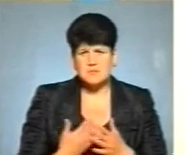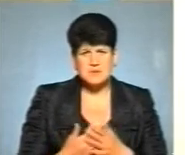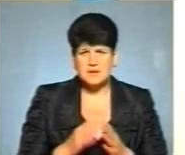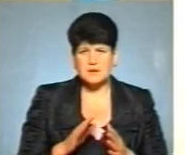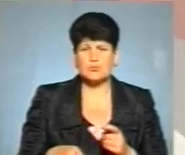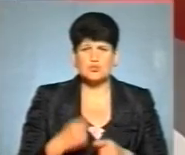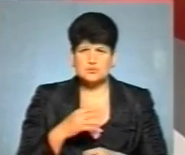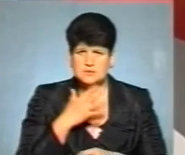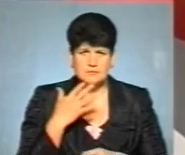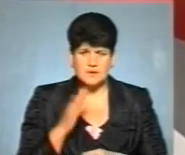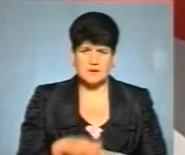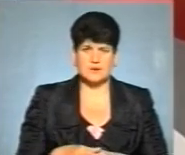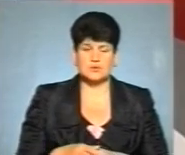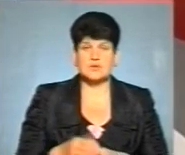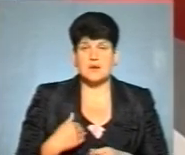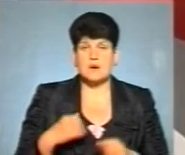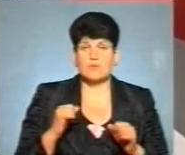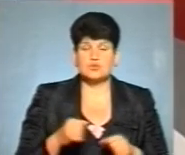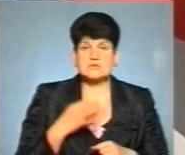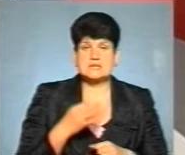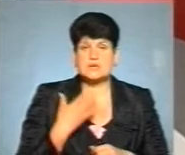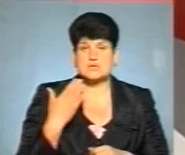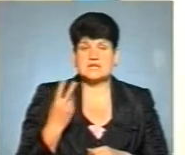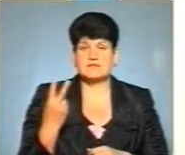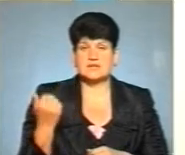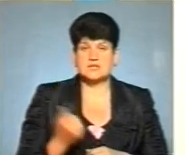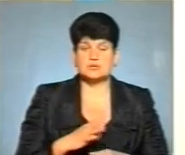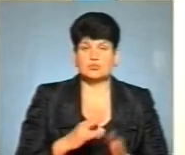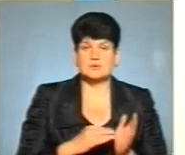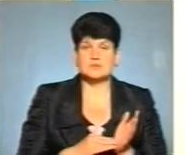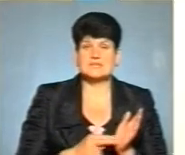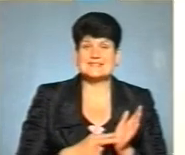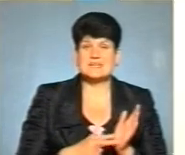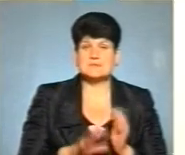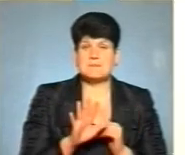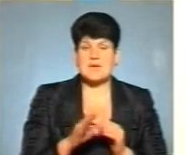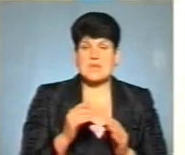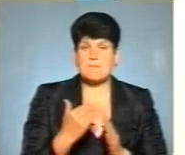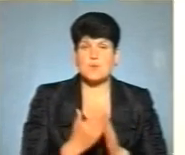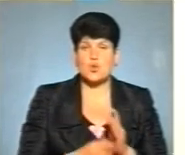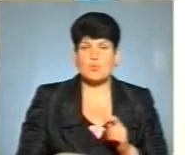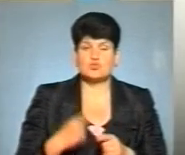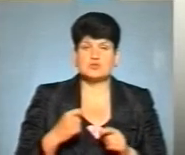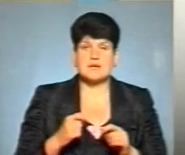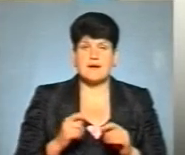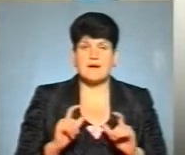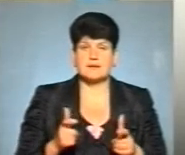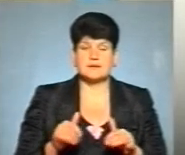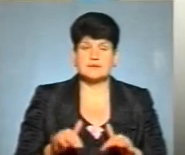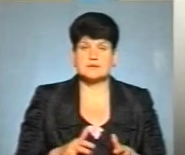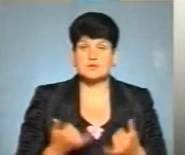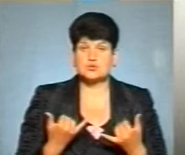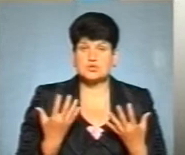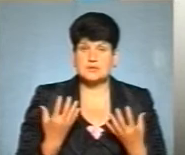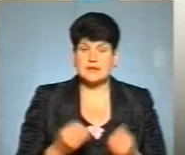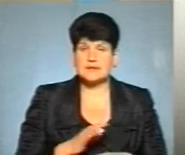для прикладу багато. Я можу назвати, наприклад, за останні 2 тижні було складно 75 протоколів порушення карантинних заходів. Тобто, в нас на сьогоднішній